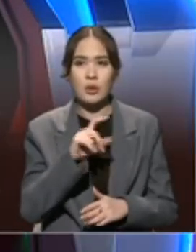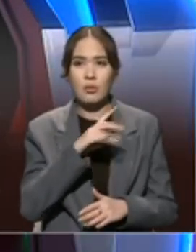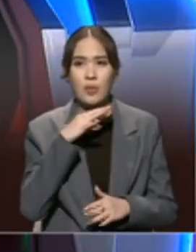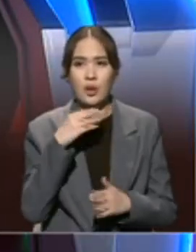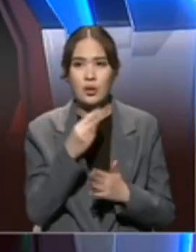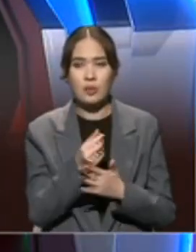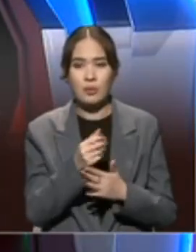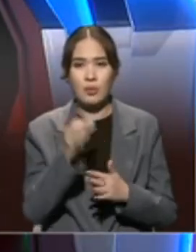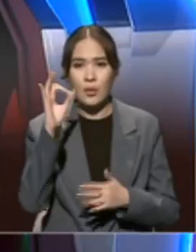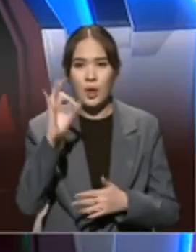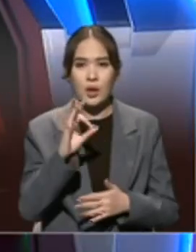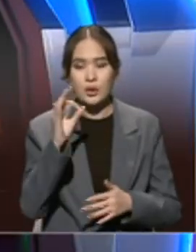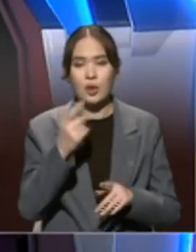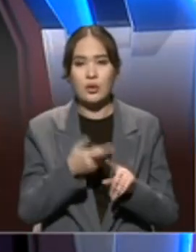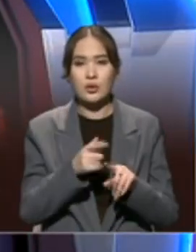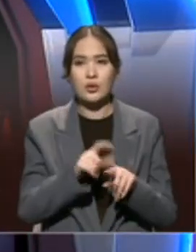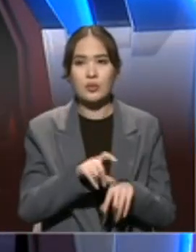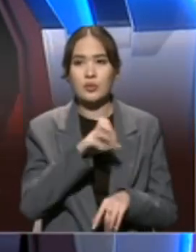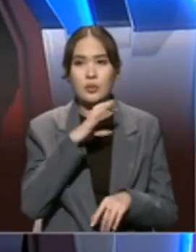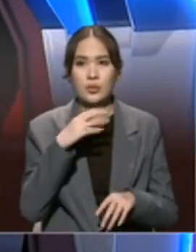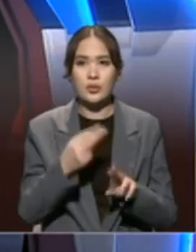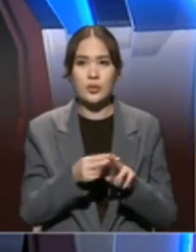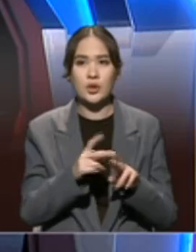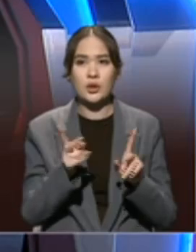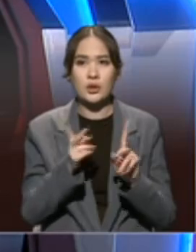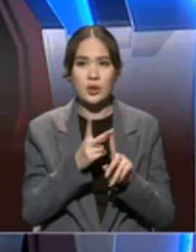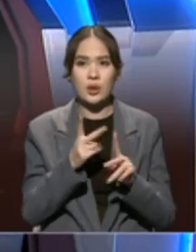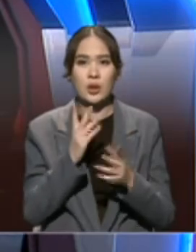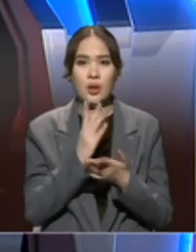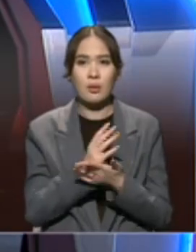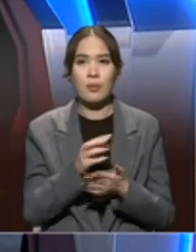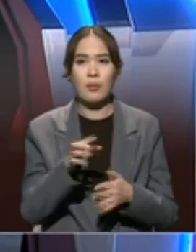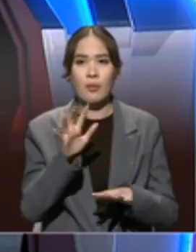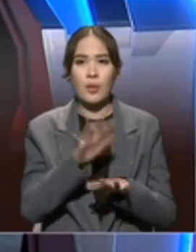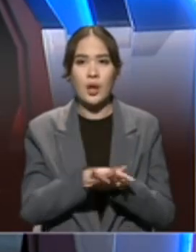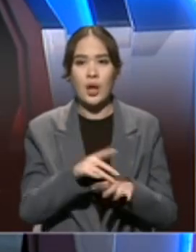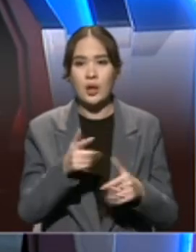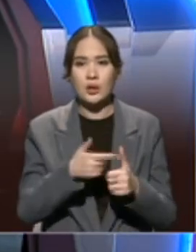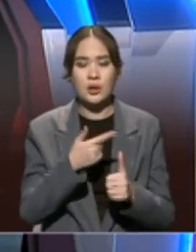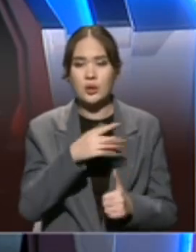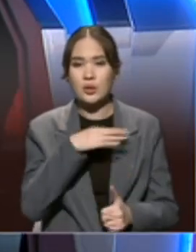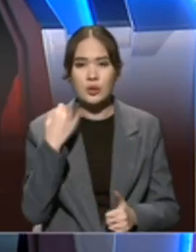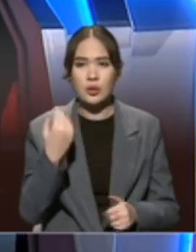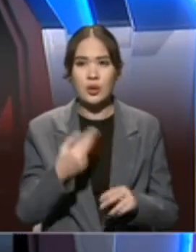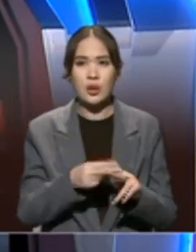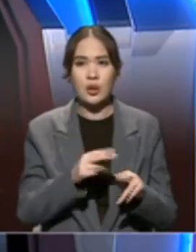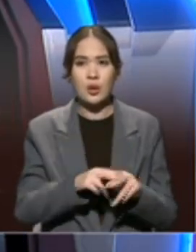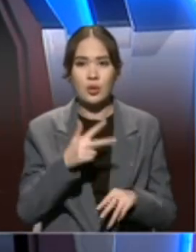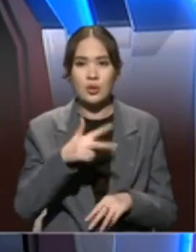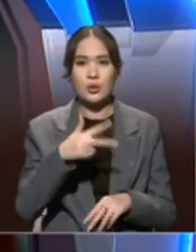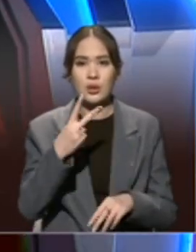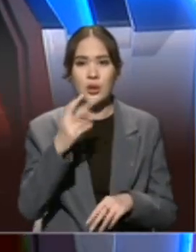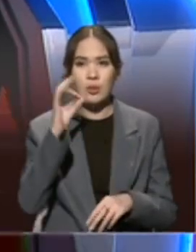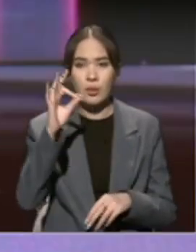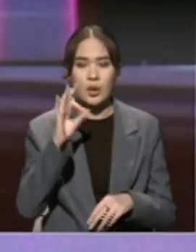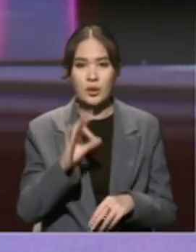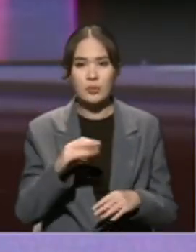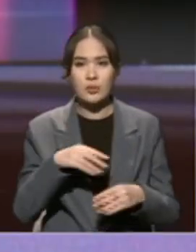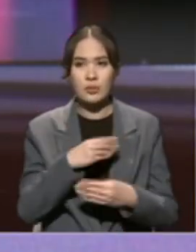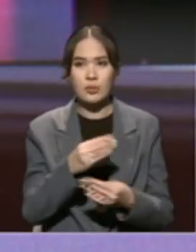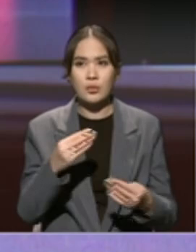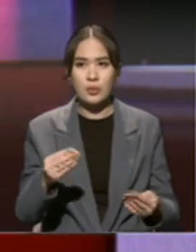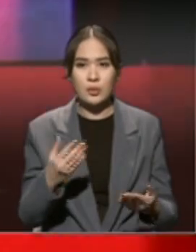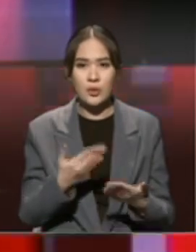сияқтымын, процентін қарасаң, мысалға бір екінші деңгейлі бір оңбаған бір банк бар, енді атын айтқым келіп тұрған жоқ, 32% ипотека беріп жүргенде бір